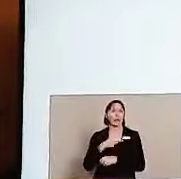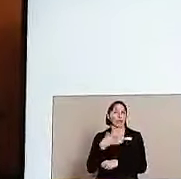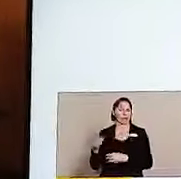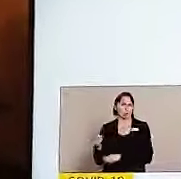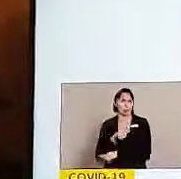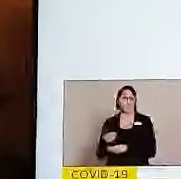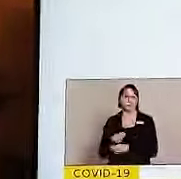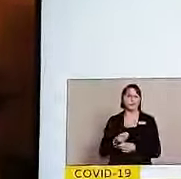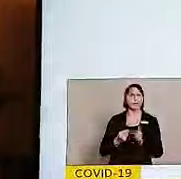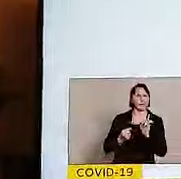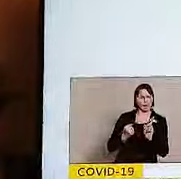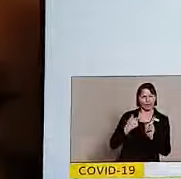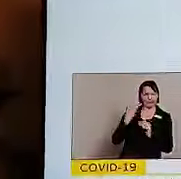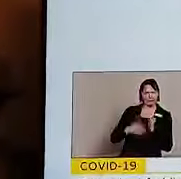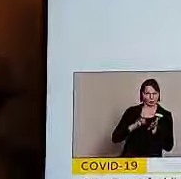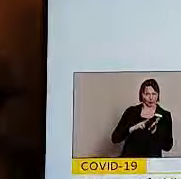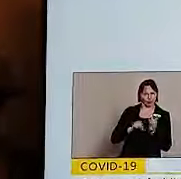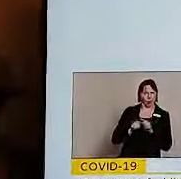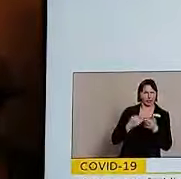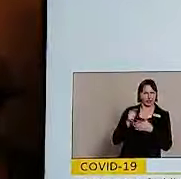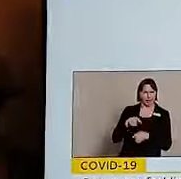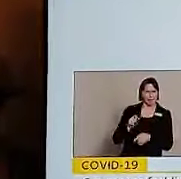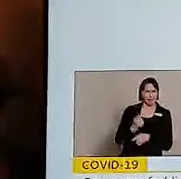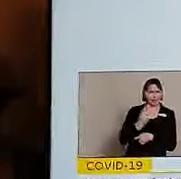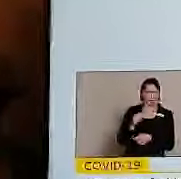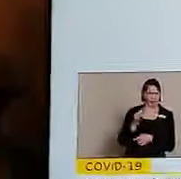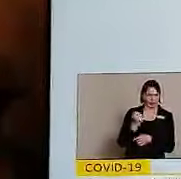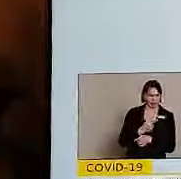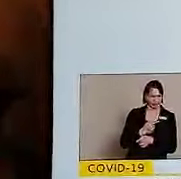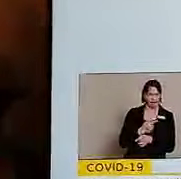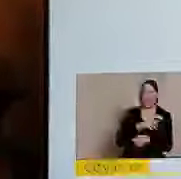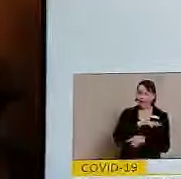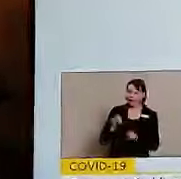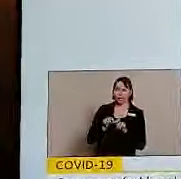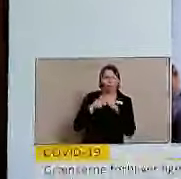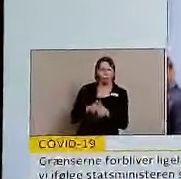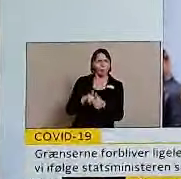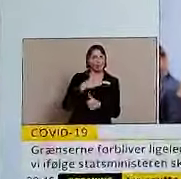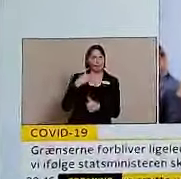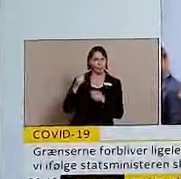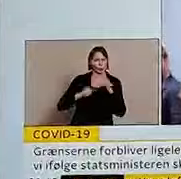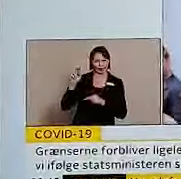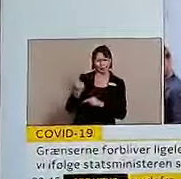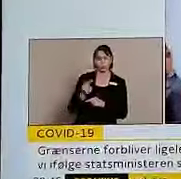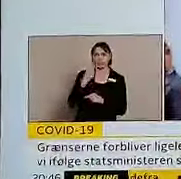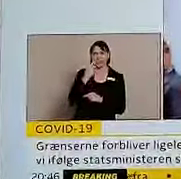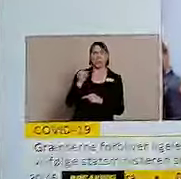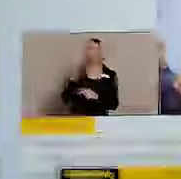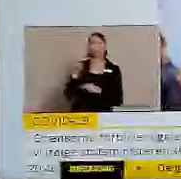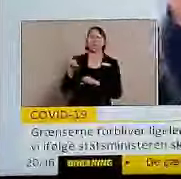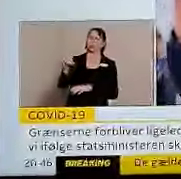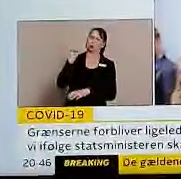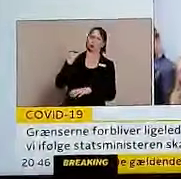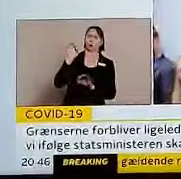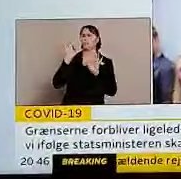يهاجم الرئة. يعني المرض يهاجم الرئة. ها هم يعني يسألون أسئلة، يعني ما